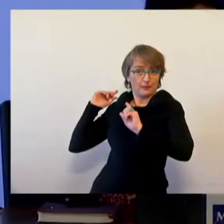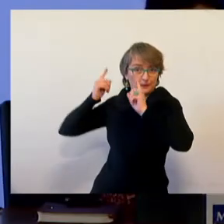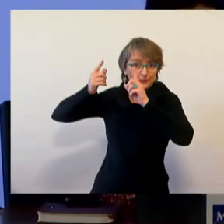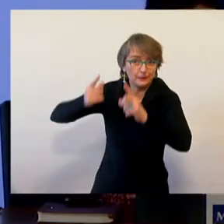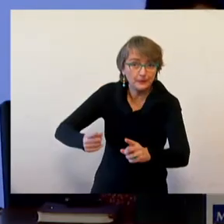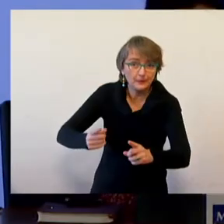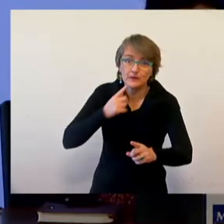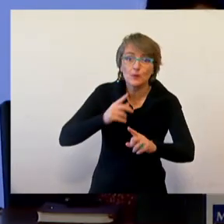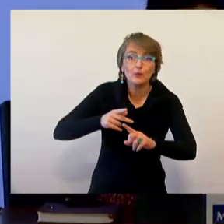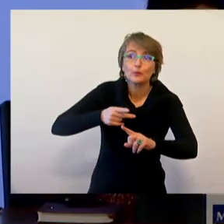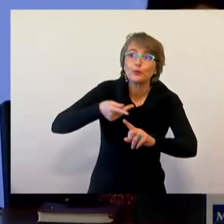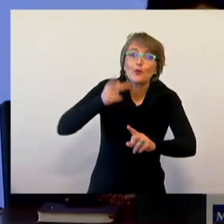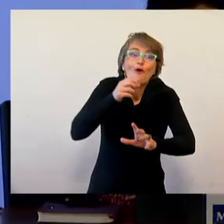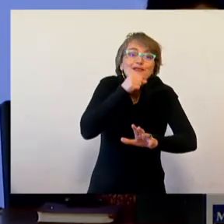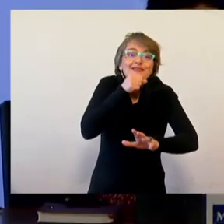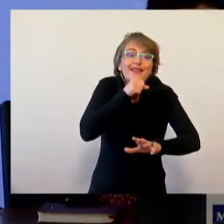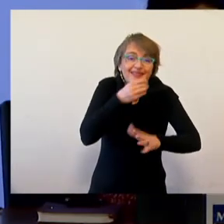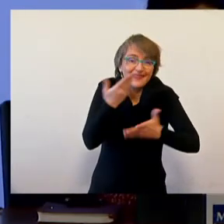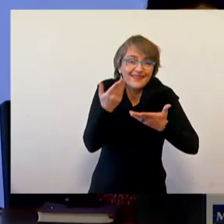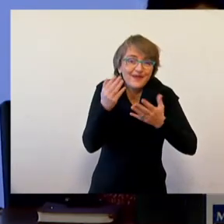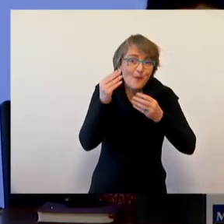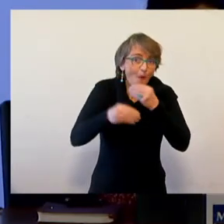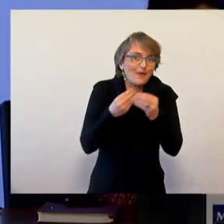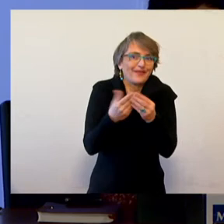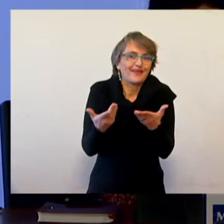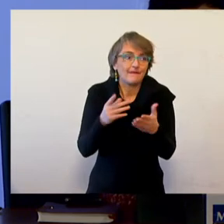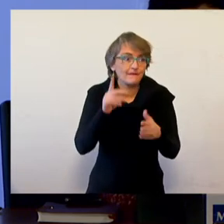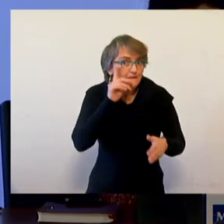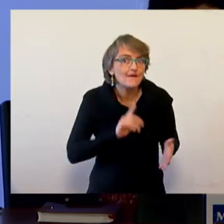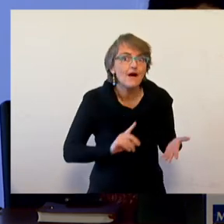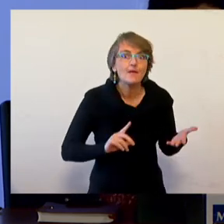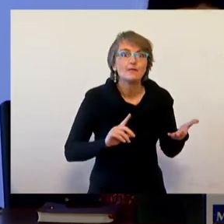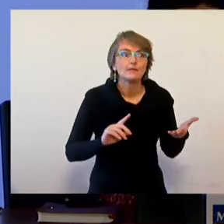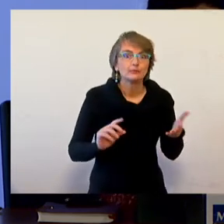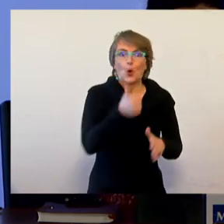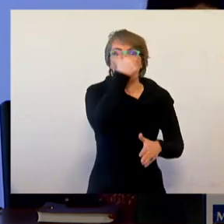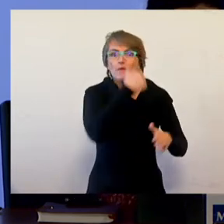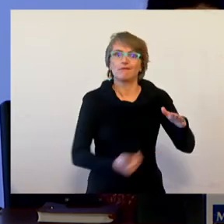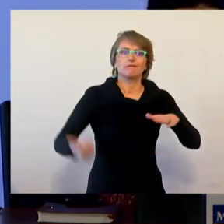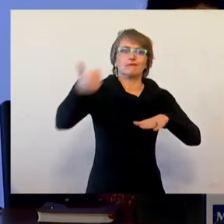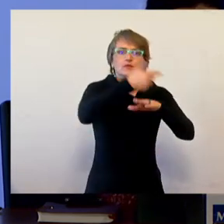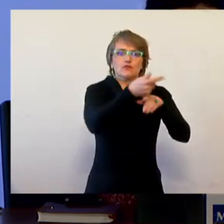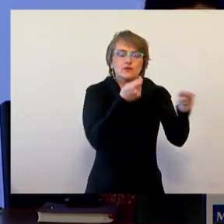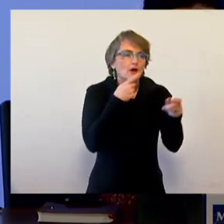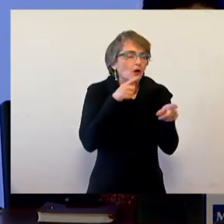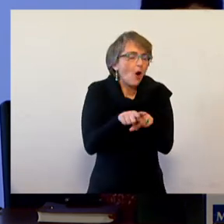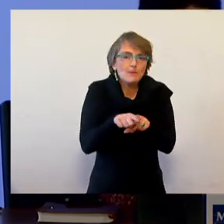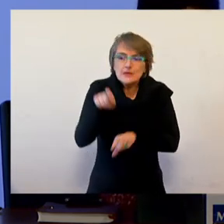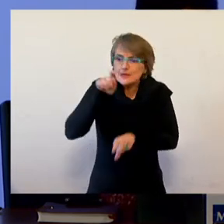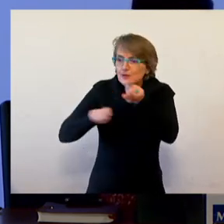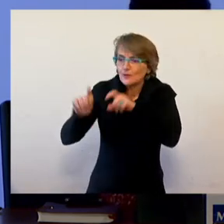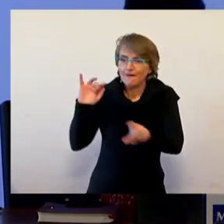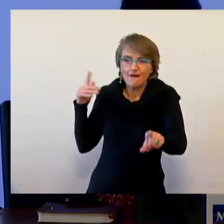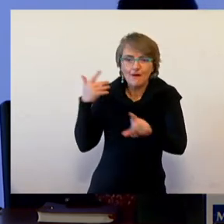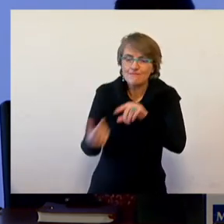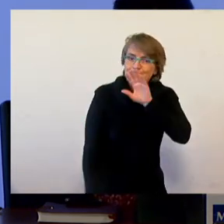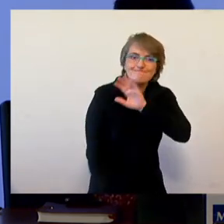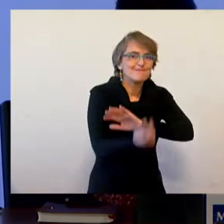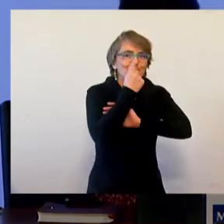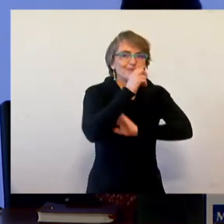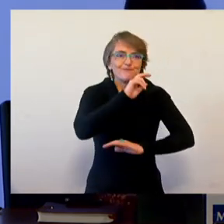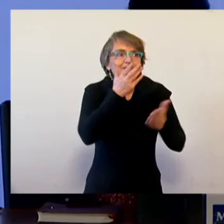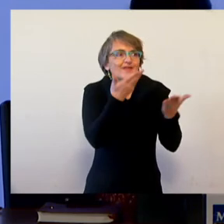Première femme qui va exercer cette fonction. C'est donc en ça un événement historique et la galerie des portraits